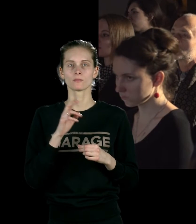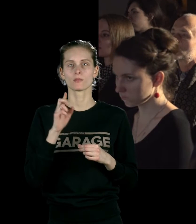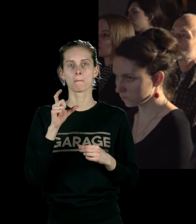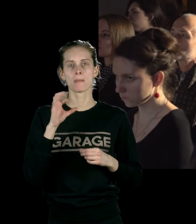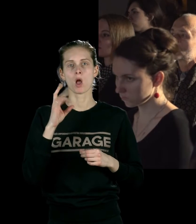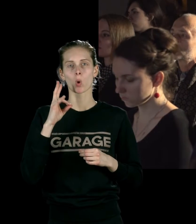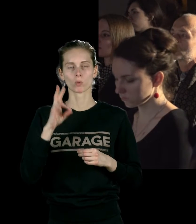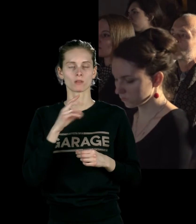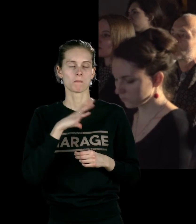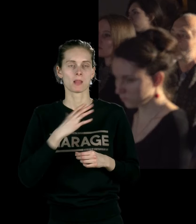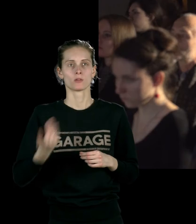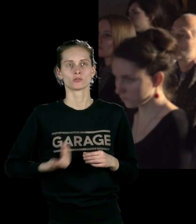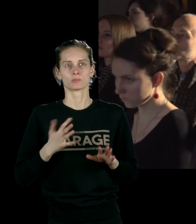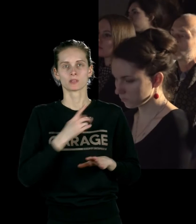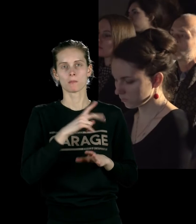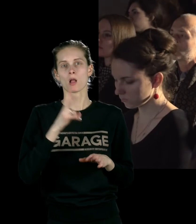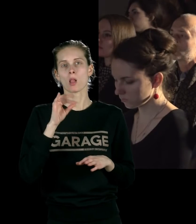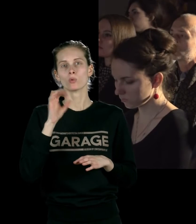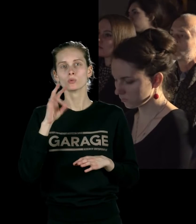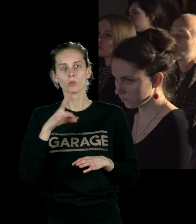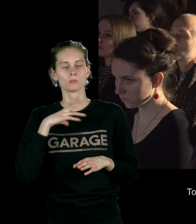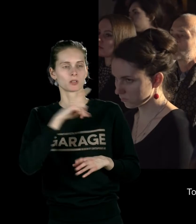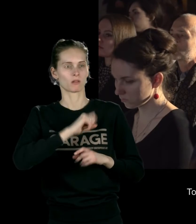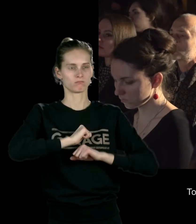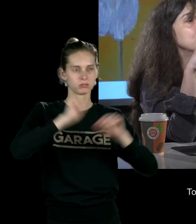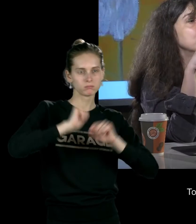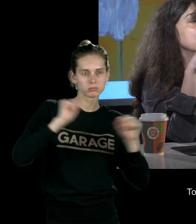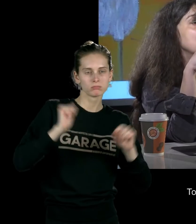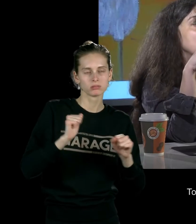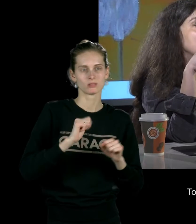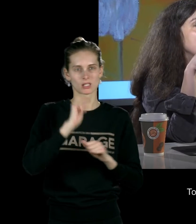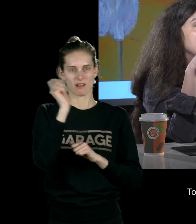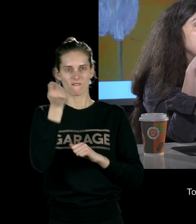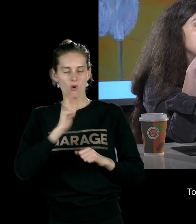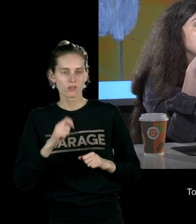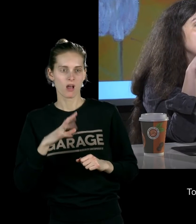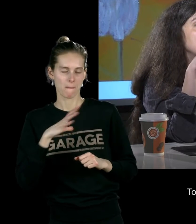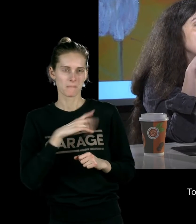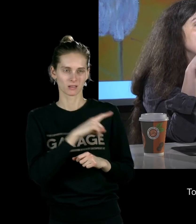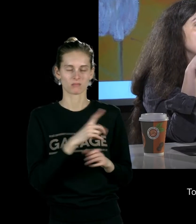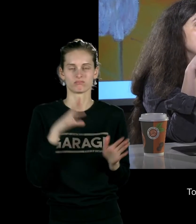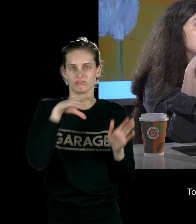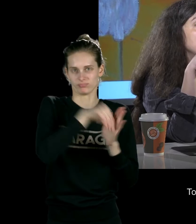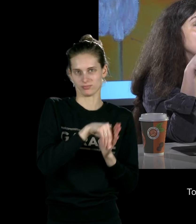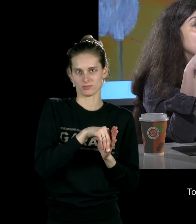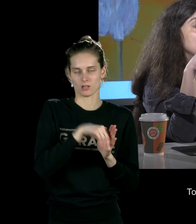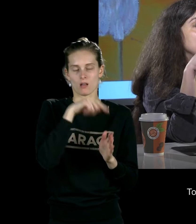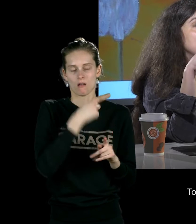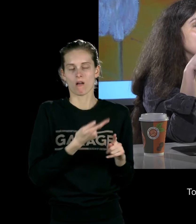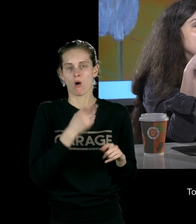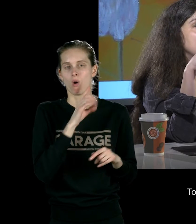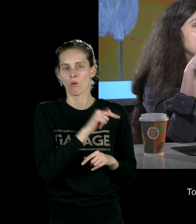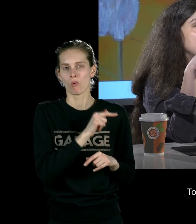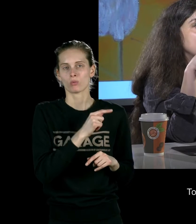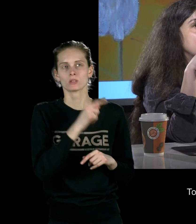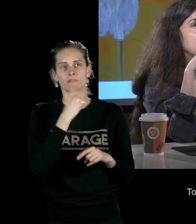Лондон, который подвергался бомбардировкам, и который, в общем, в эту войну был включен. И то, что он рисует, то, что он